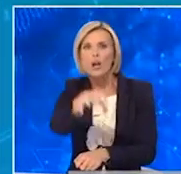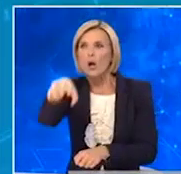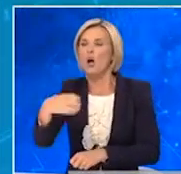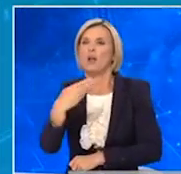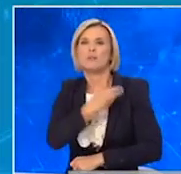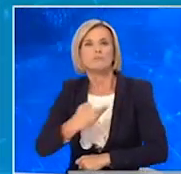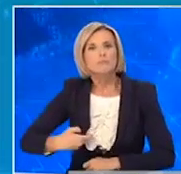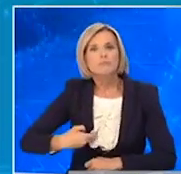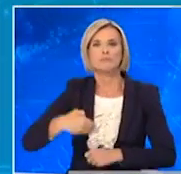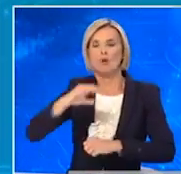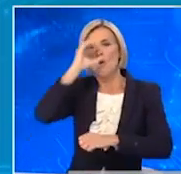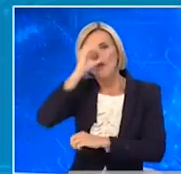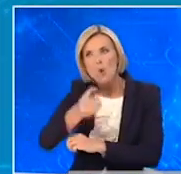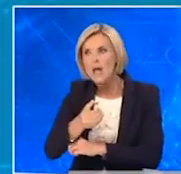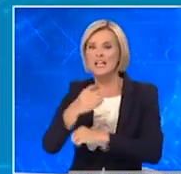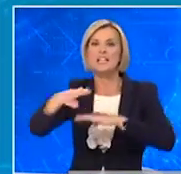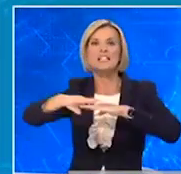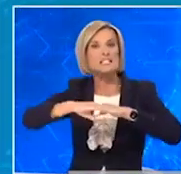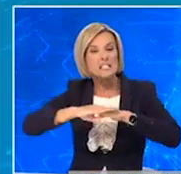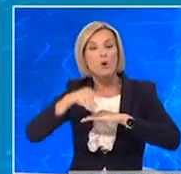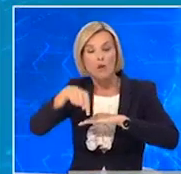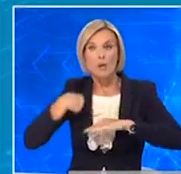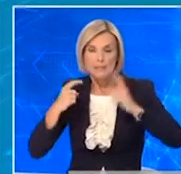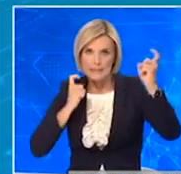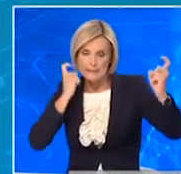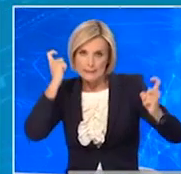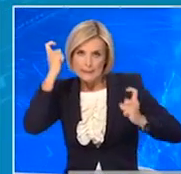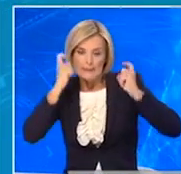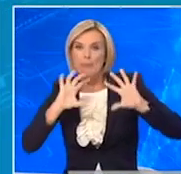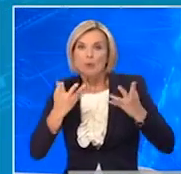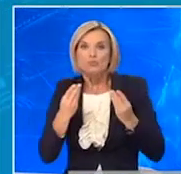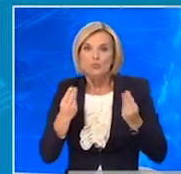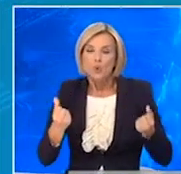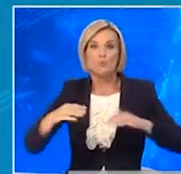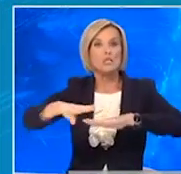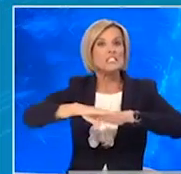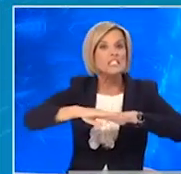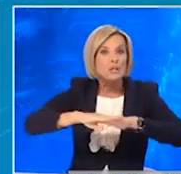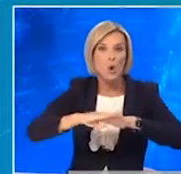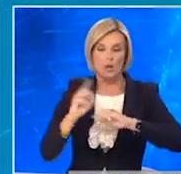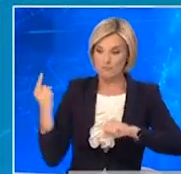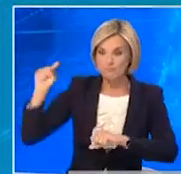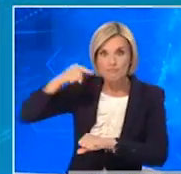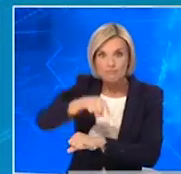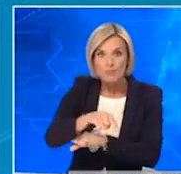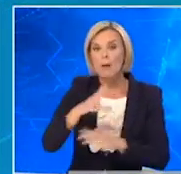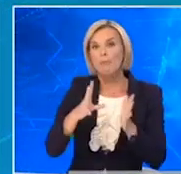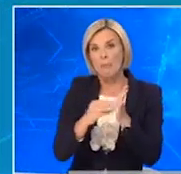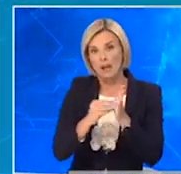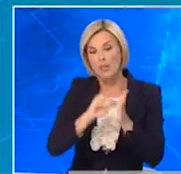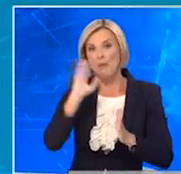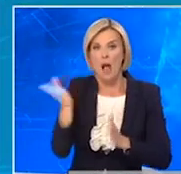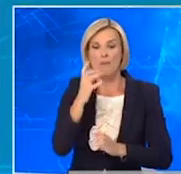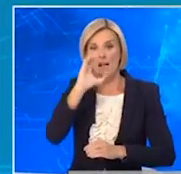υπόψη μας για το άνοιγμα αλλά και για το κλείσιμο των συνόρων αλλά και τη λήψη περαιτέρω μέτρων, όπως υποχρέωση όσων ταξιδεύουν αεροπορικώς